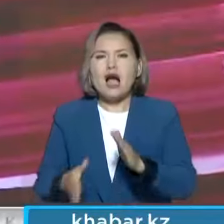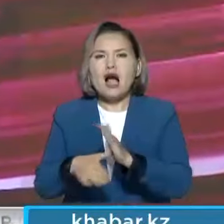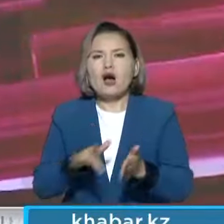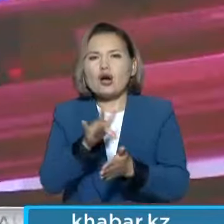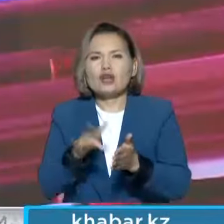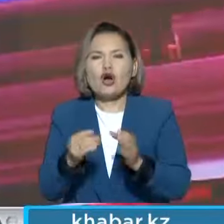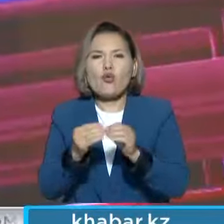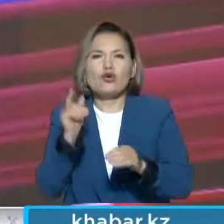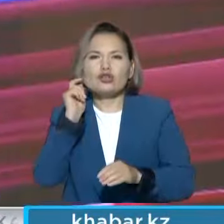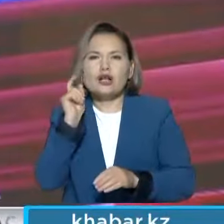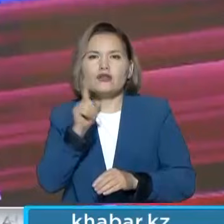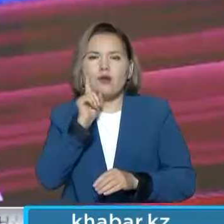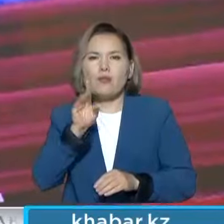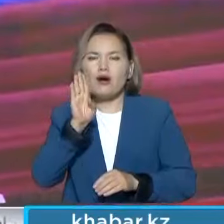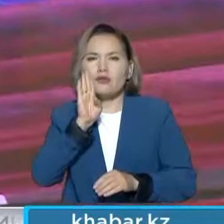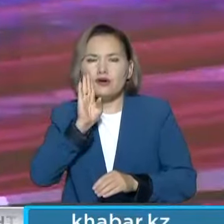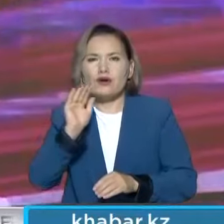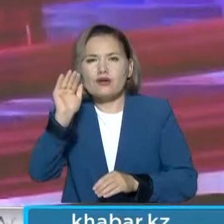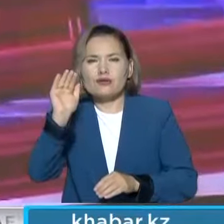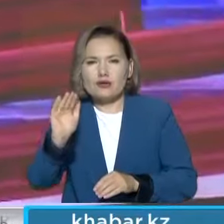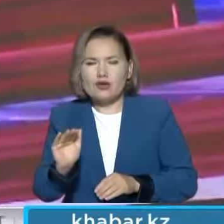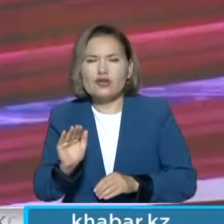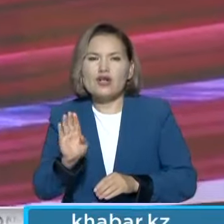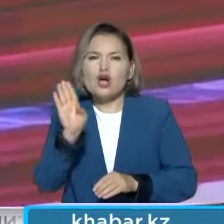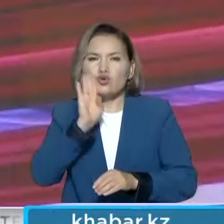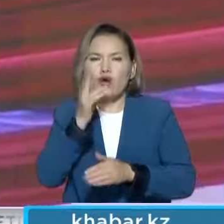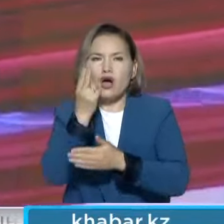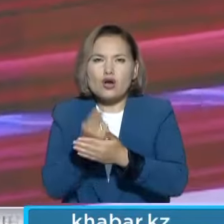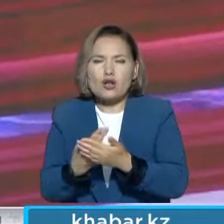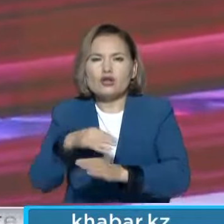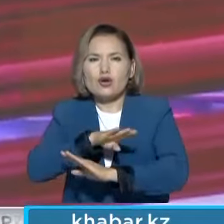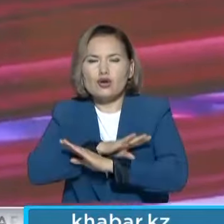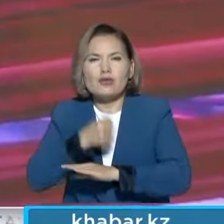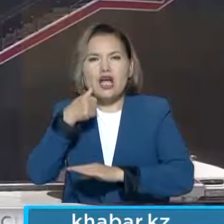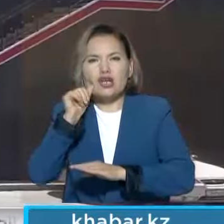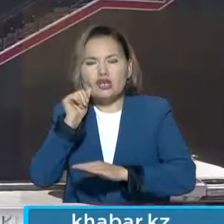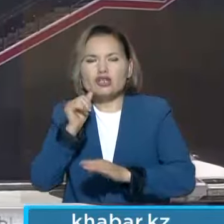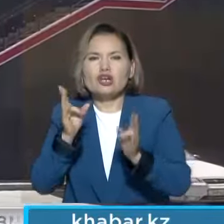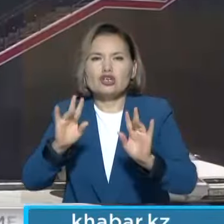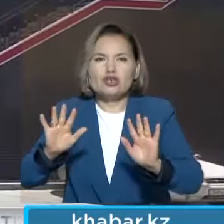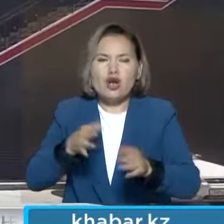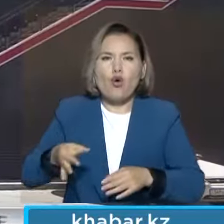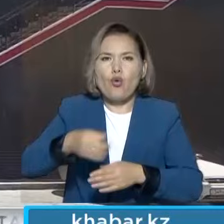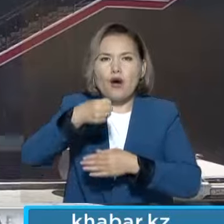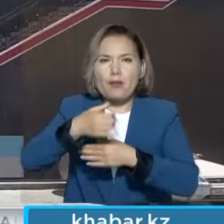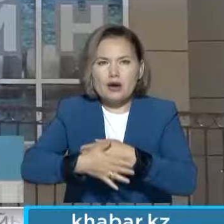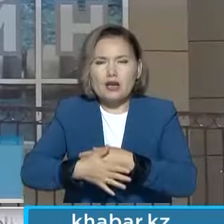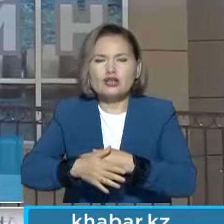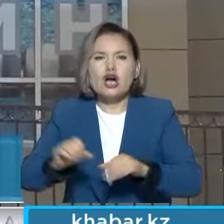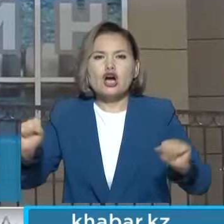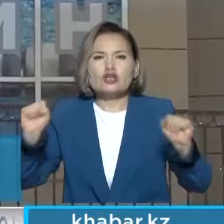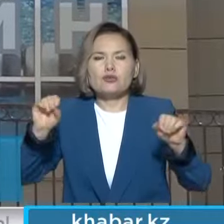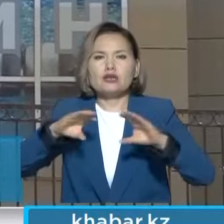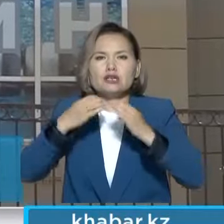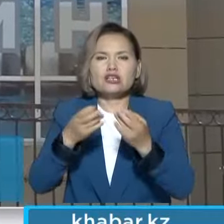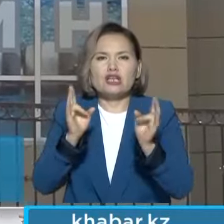Атырауда 10 жастағы қыз бала бассейнге батып көз жұмды. Қайғылы оқиға кеше облыс орталығындағы мұнайшы спорт кешенінде